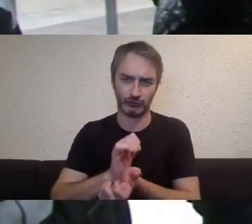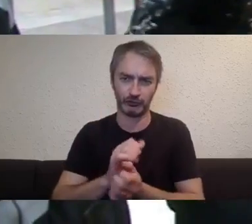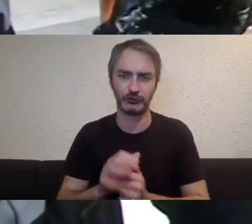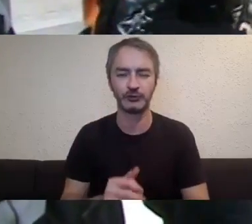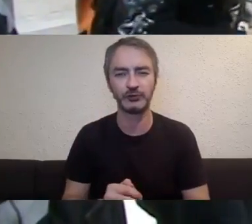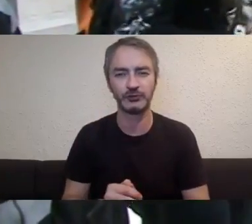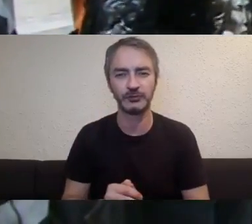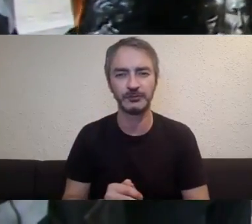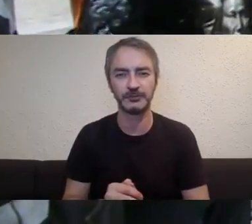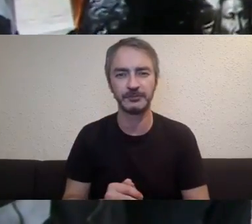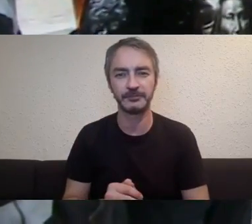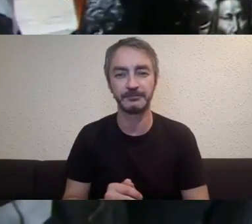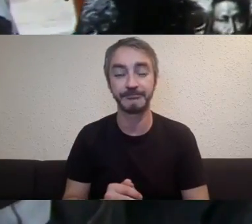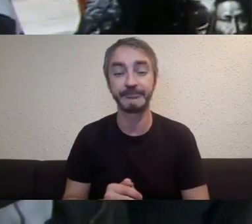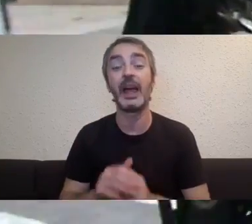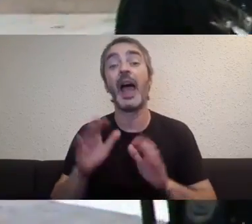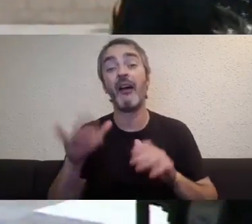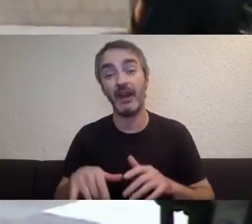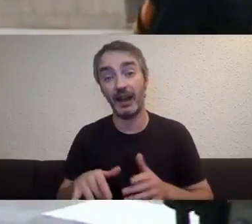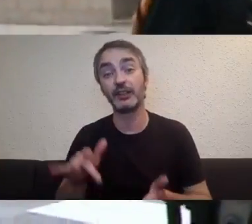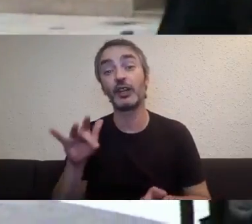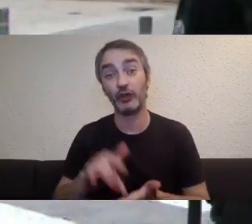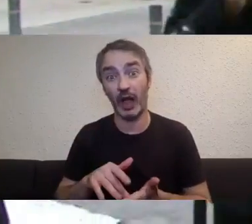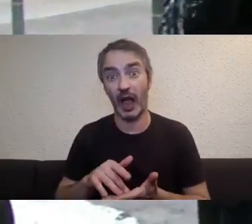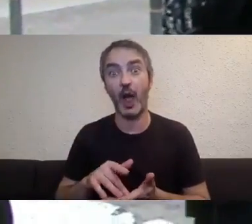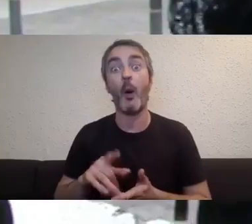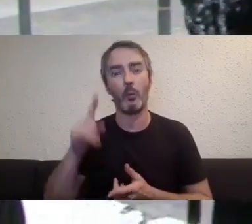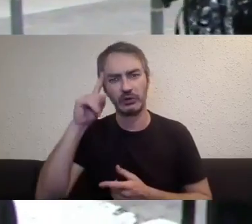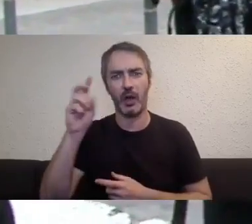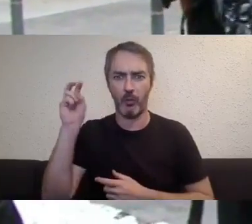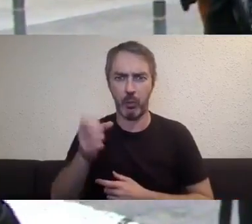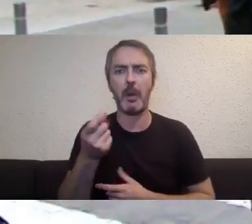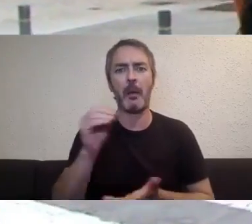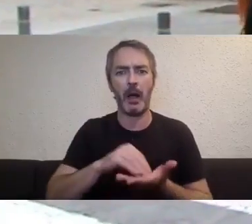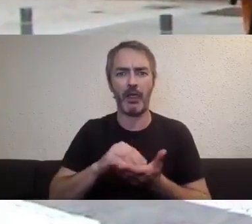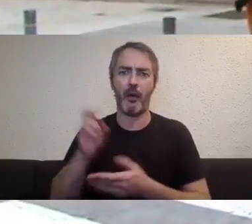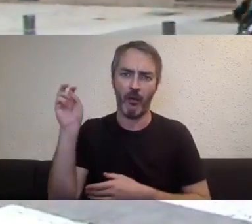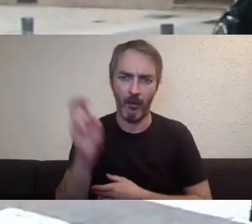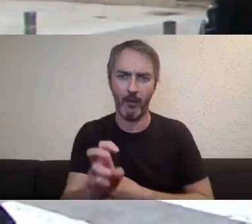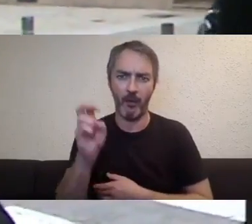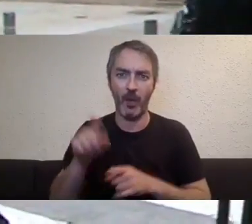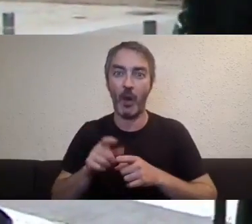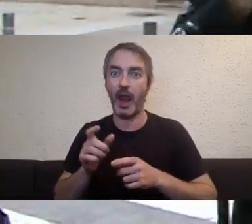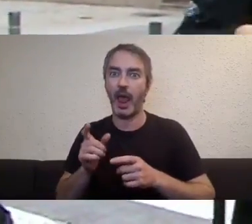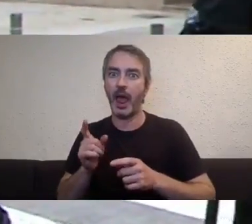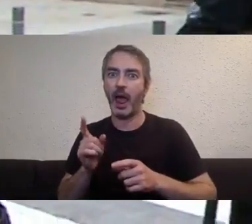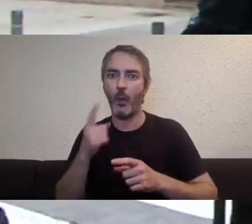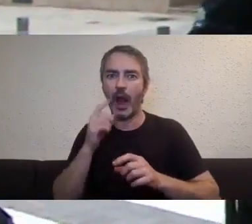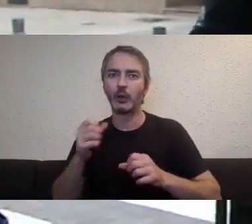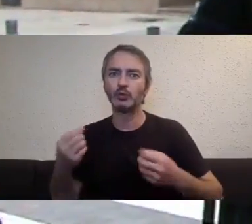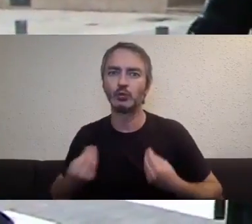4 d'agost. Bé, que vam estar possible desallotjament. La policia va intervenir